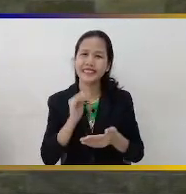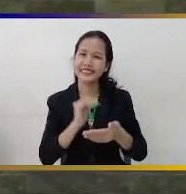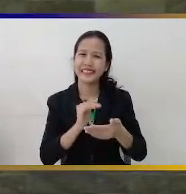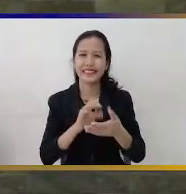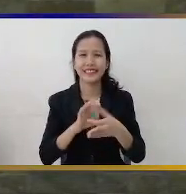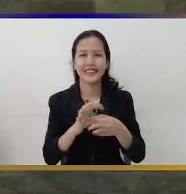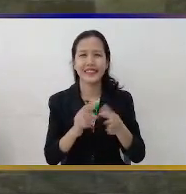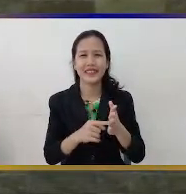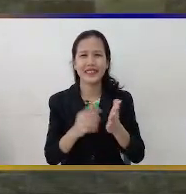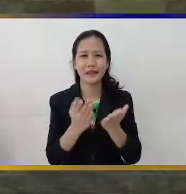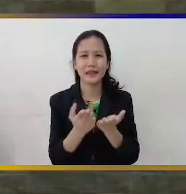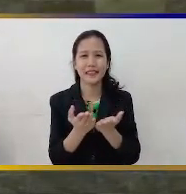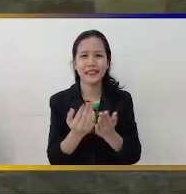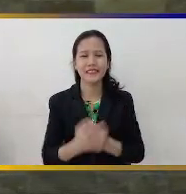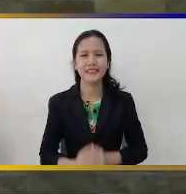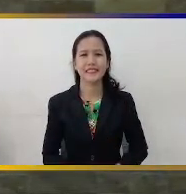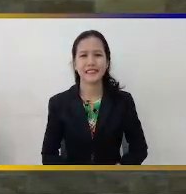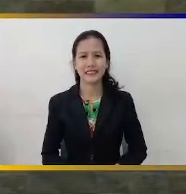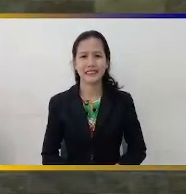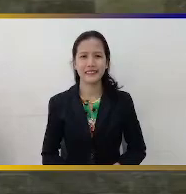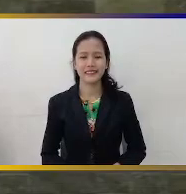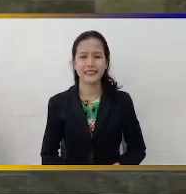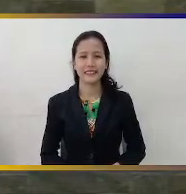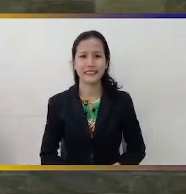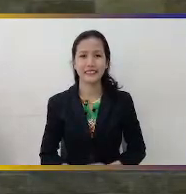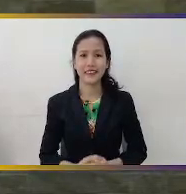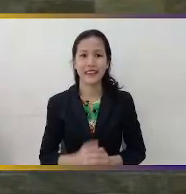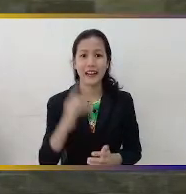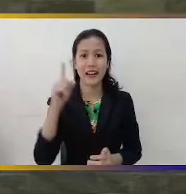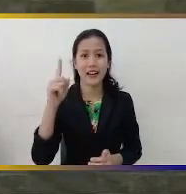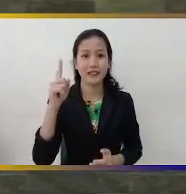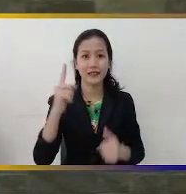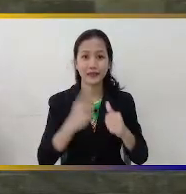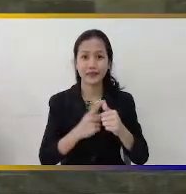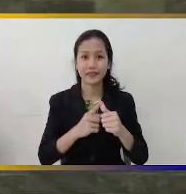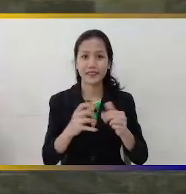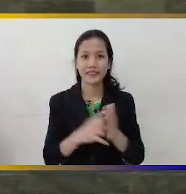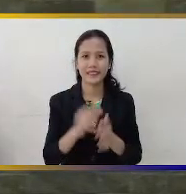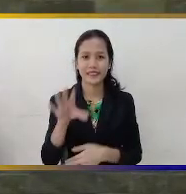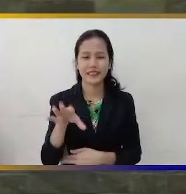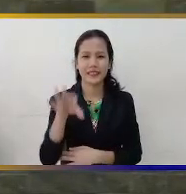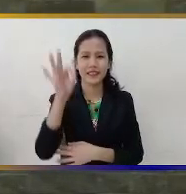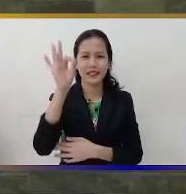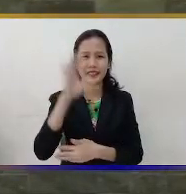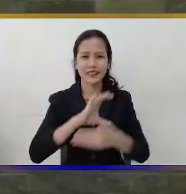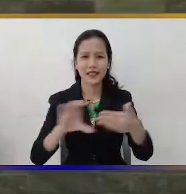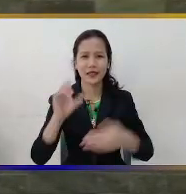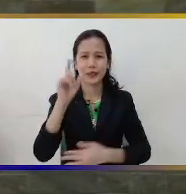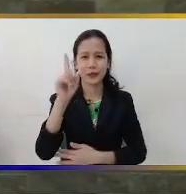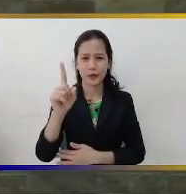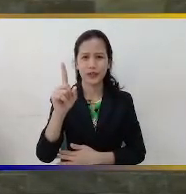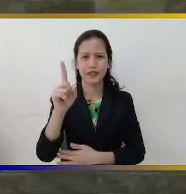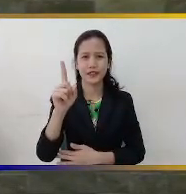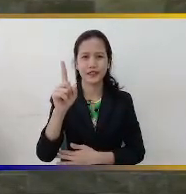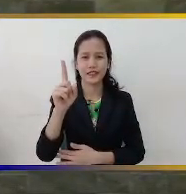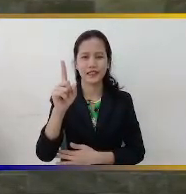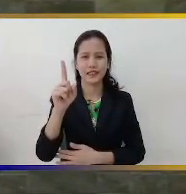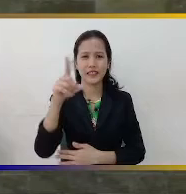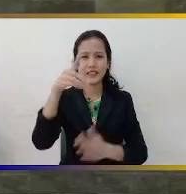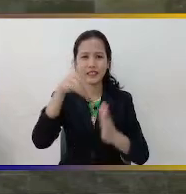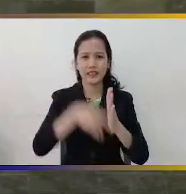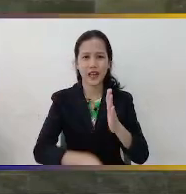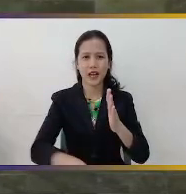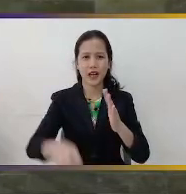the Book of Micah. Alright, and sabi po, unang-una po na makikita nyo po dyan from chapter number 1 down to